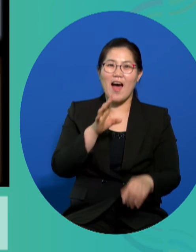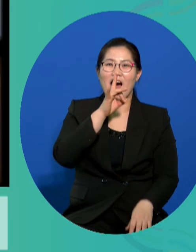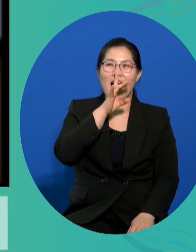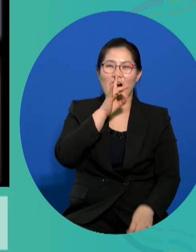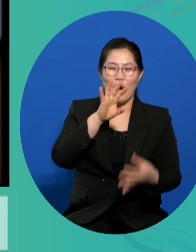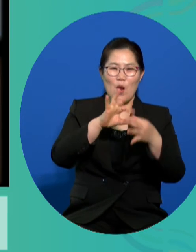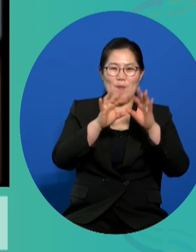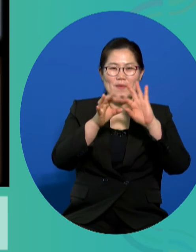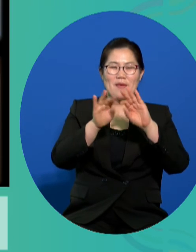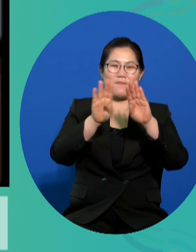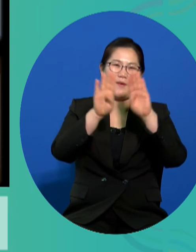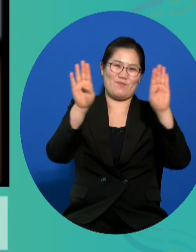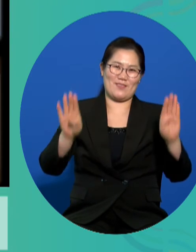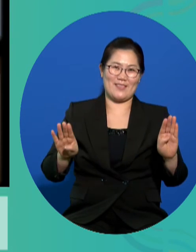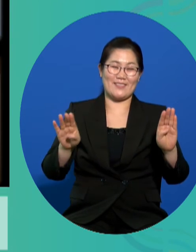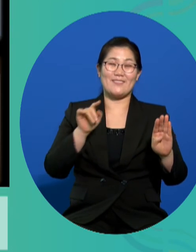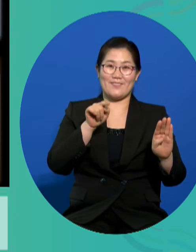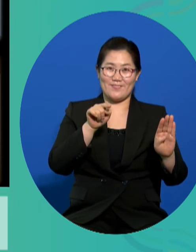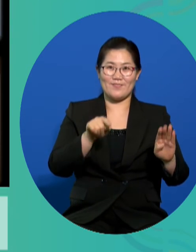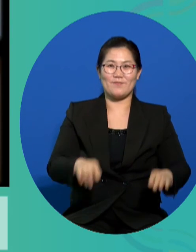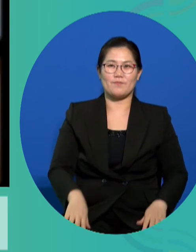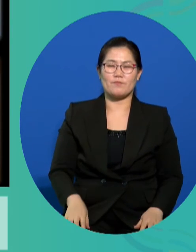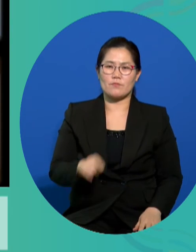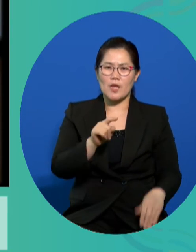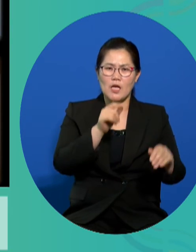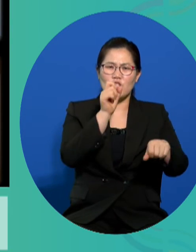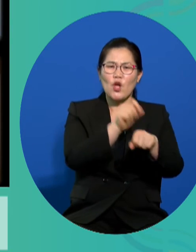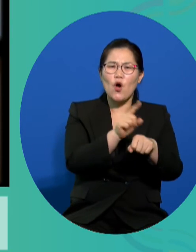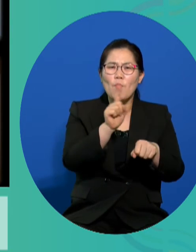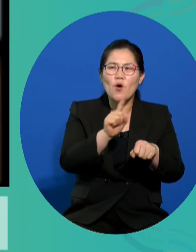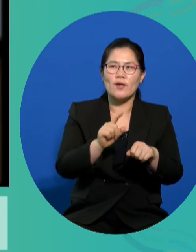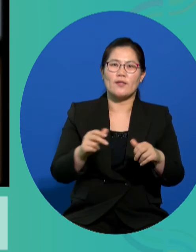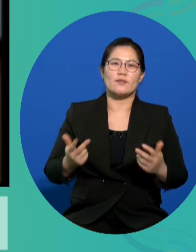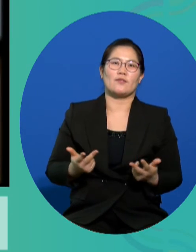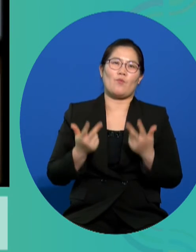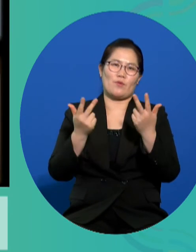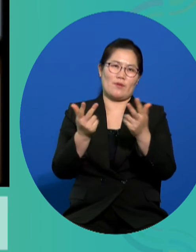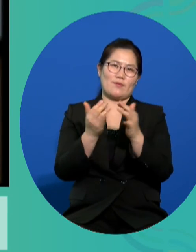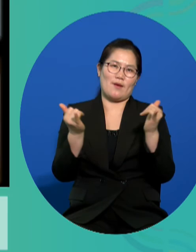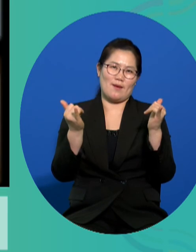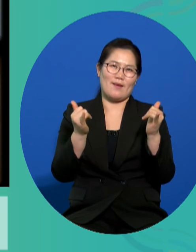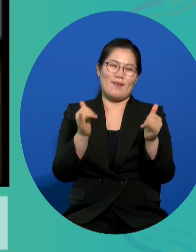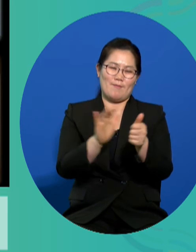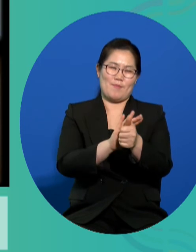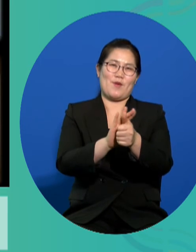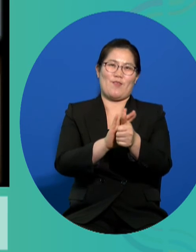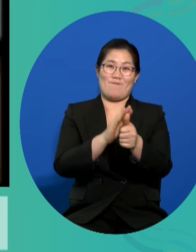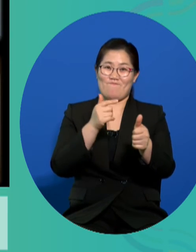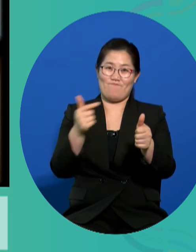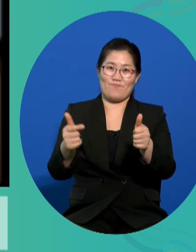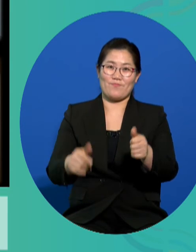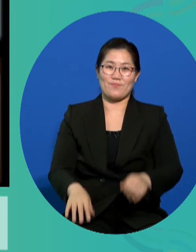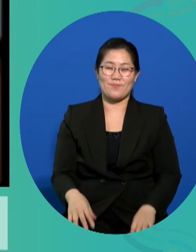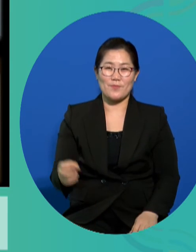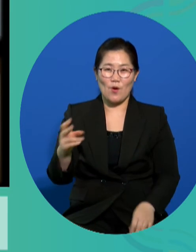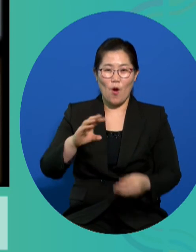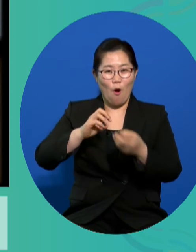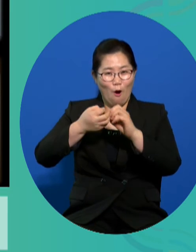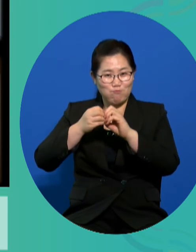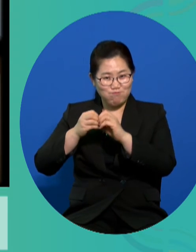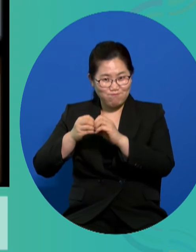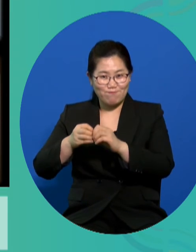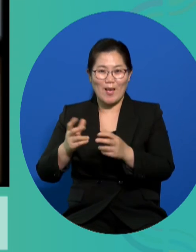대표적인 특징이 이제 개인적으로는 자원봉사자에 대한 배려, 그리고 그 데코레이션 상당히 잘 돼 있다.